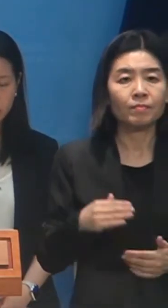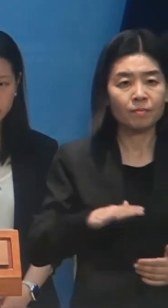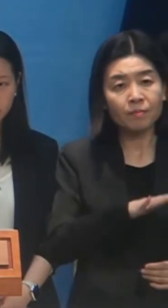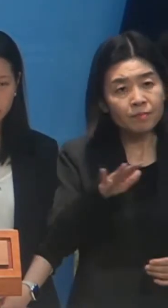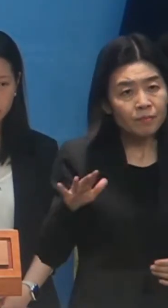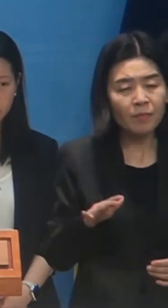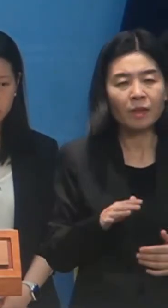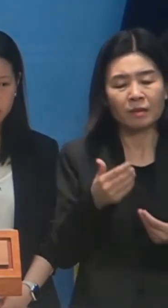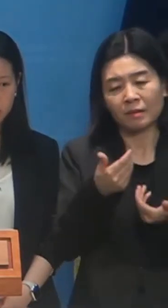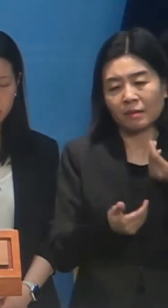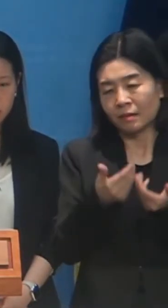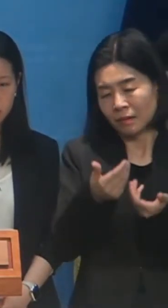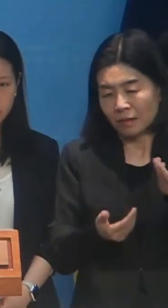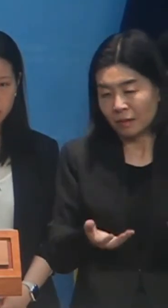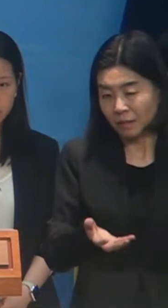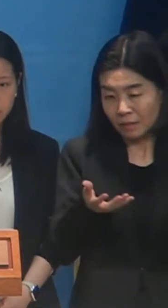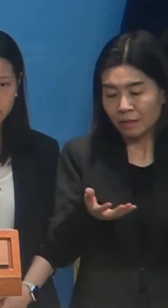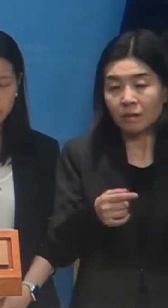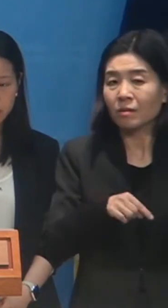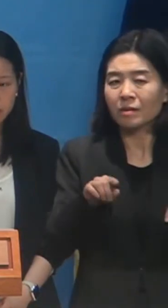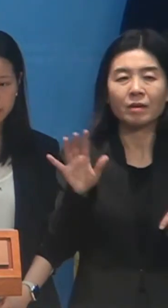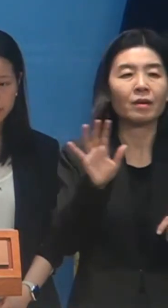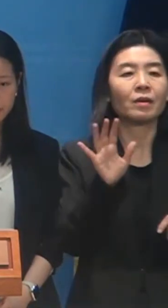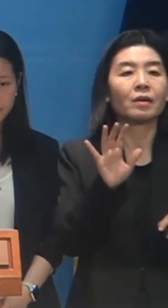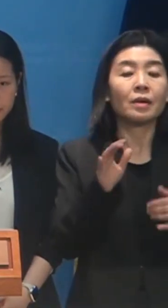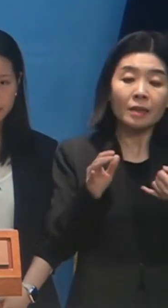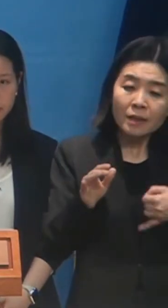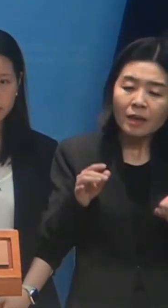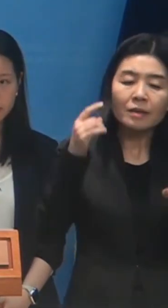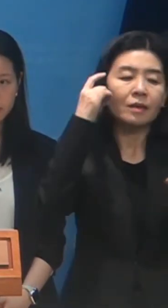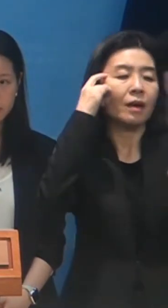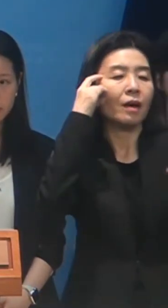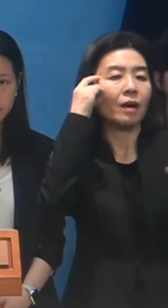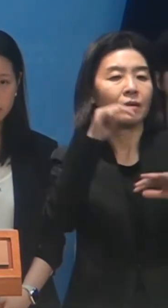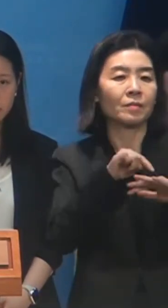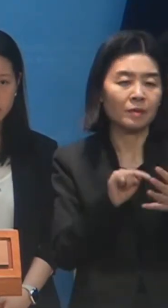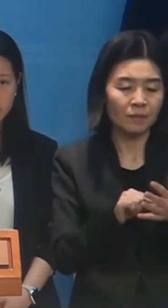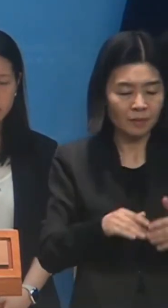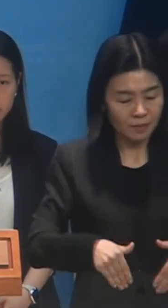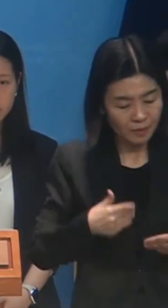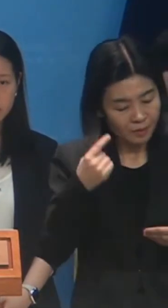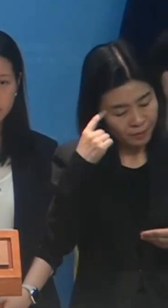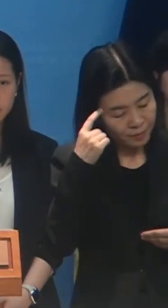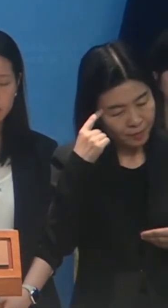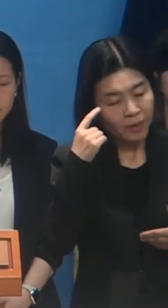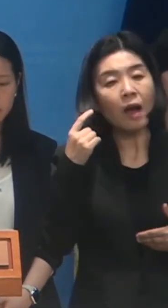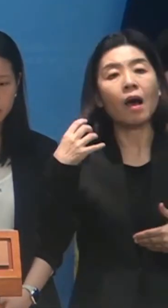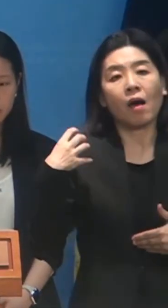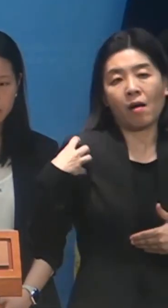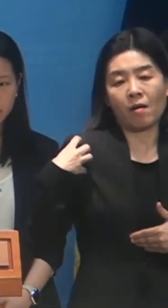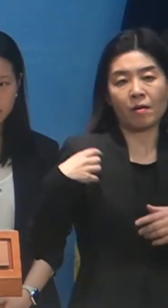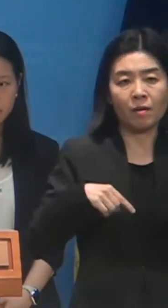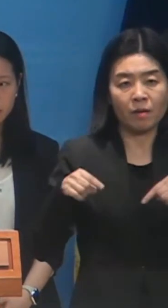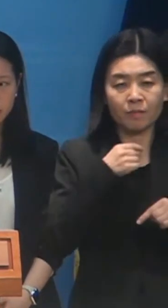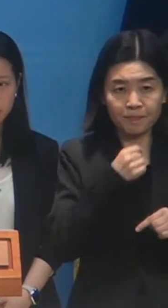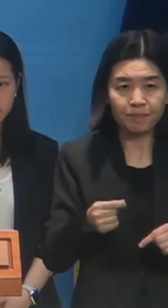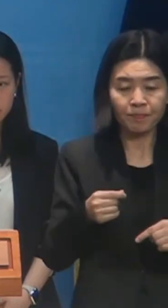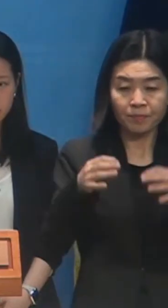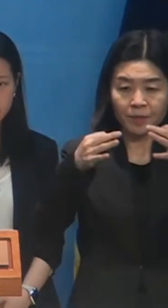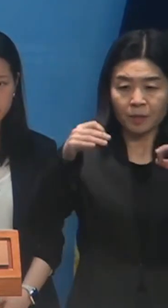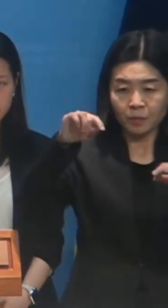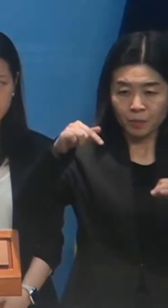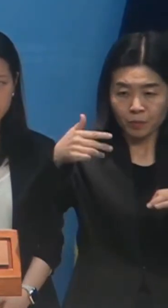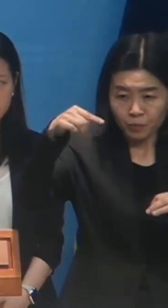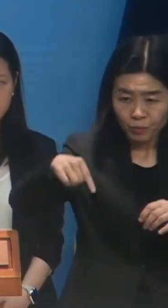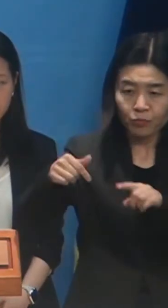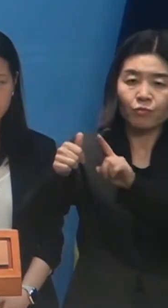우리는 더 이상 갈등을 부추기는 정치가 아니라 딸을 생각하는 따뜻한 책임의 정치를 원합니다. 김문수